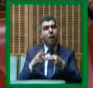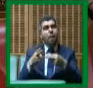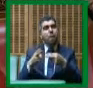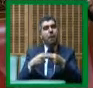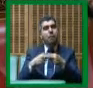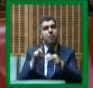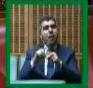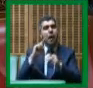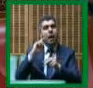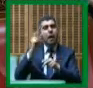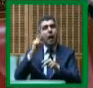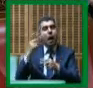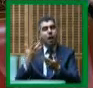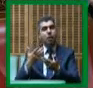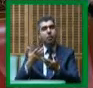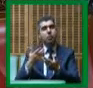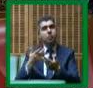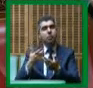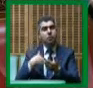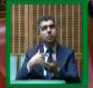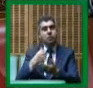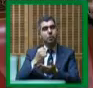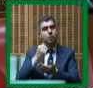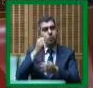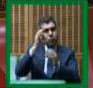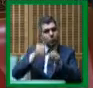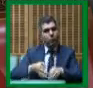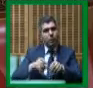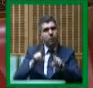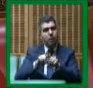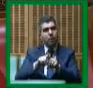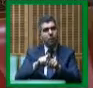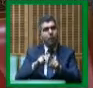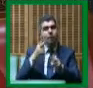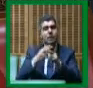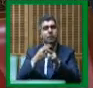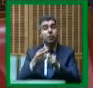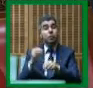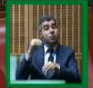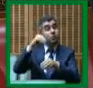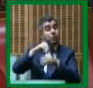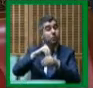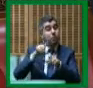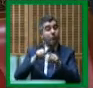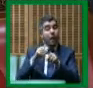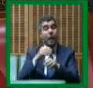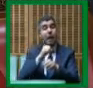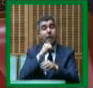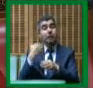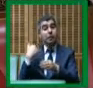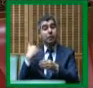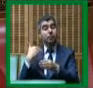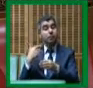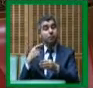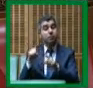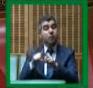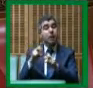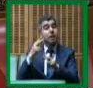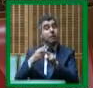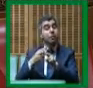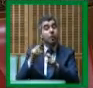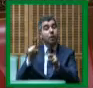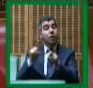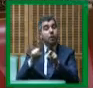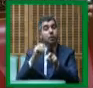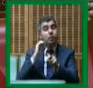زاغريمون، عطيناهم الصلاحيه باش يشريو السياره في سميتهم. هادشي ما كانش في قديم، هادي في قديم كانت السياره دائما خصها تبقى